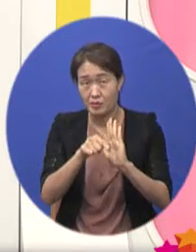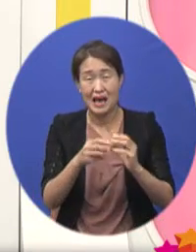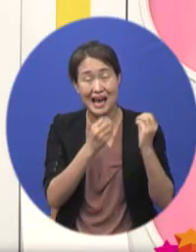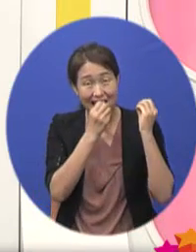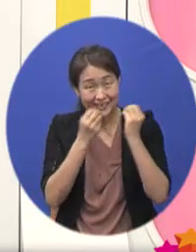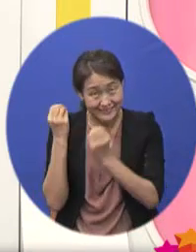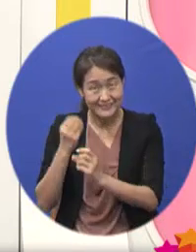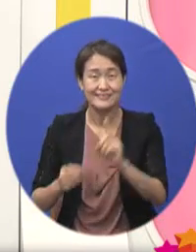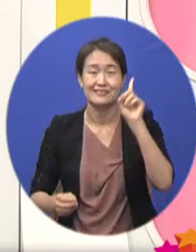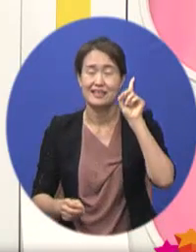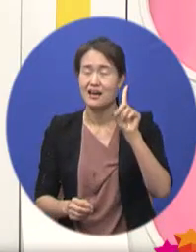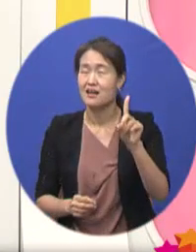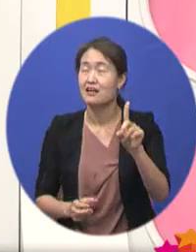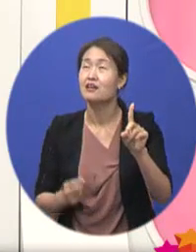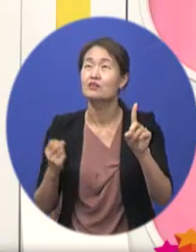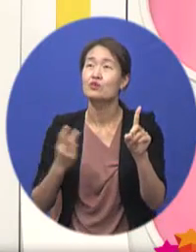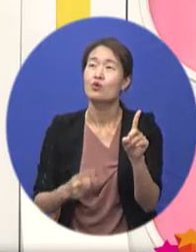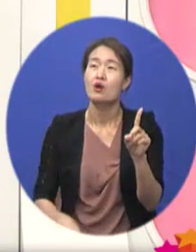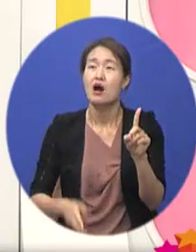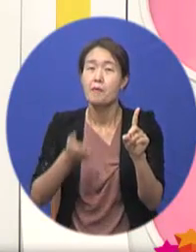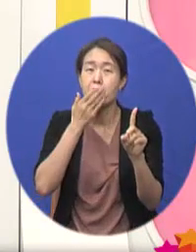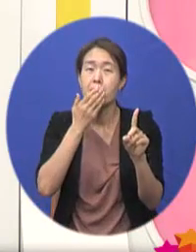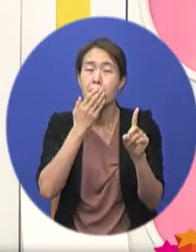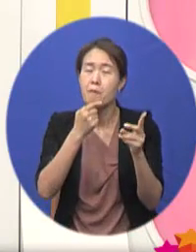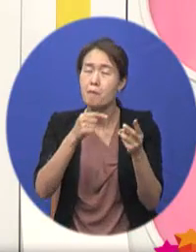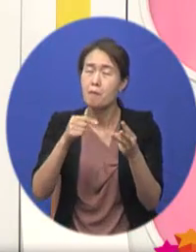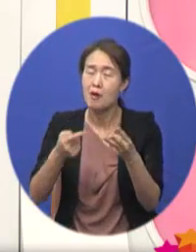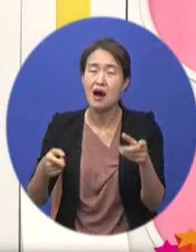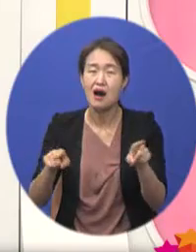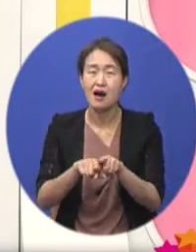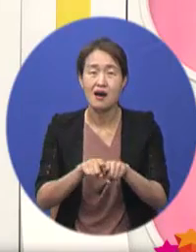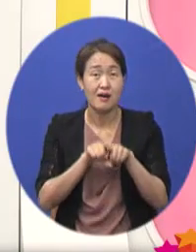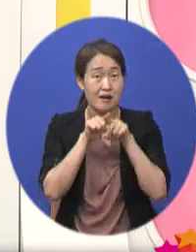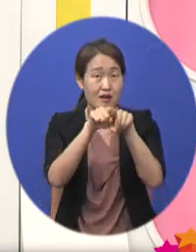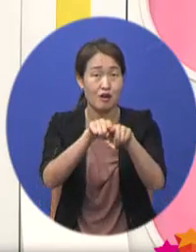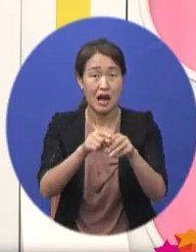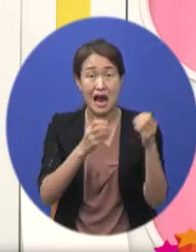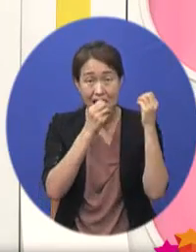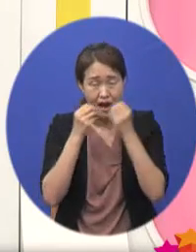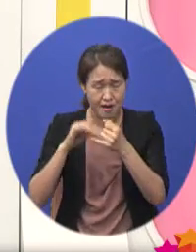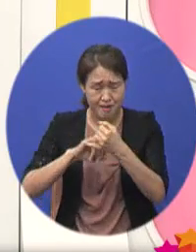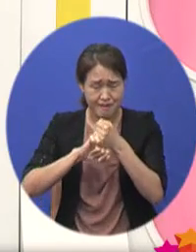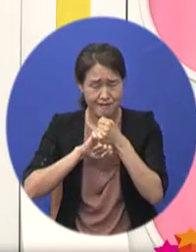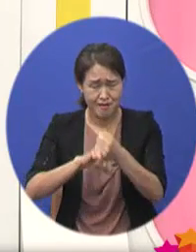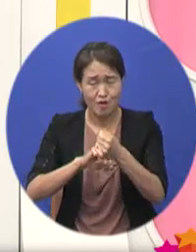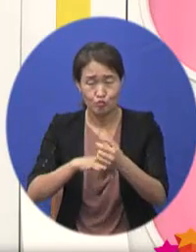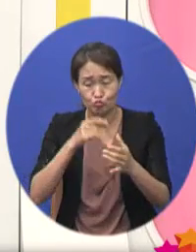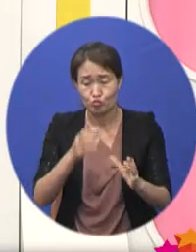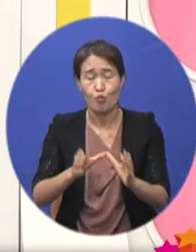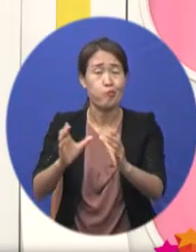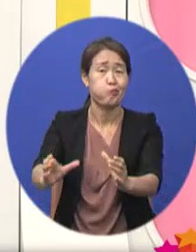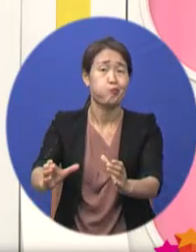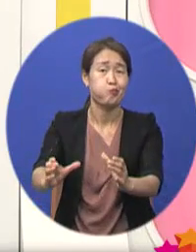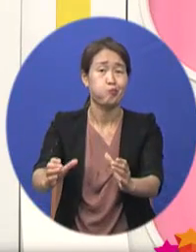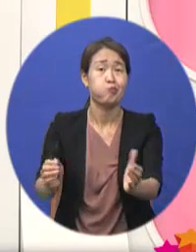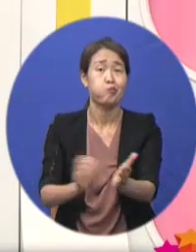한 또 먹을 것 좀 갖고 가야지라. 그래요. 그 수박은 꼭 갖고 가져가서 물에 담갔다가. 예. 예. 네, 뭐 네. 막걸리도 한